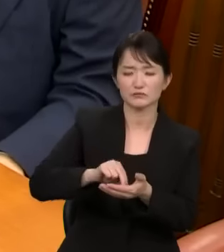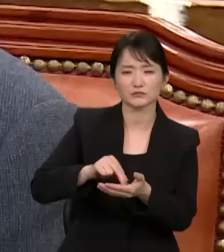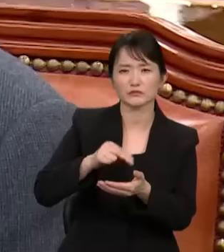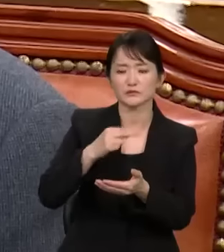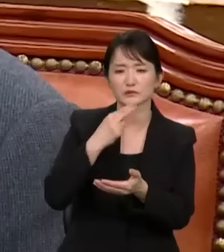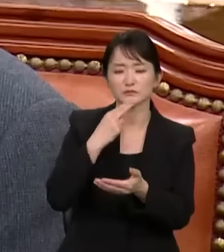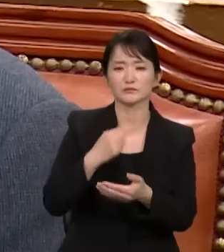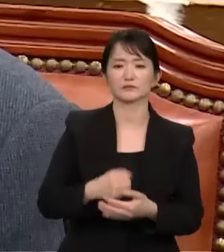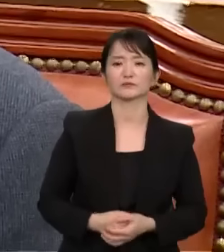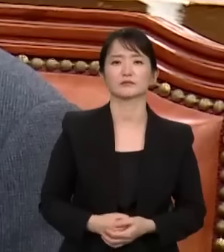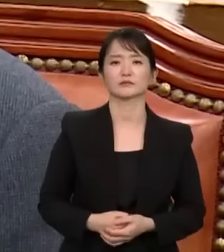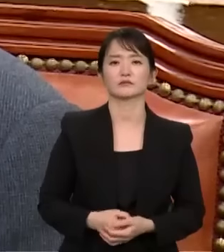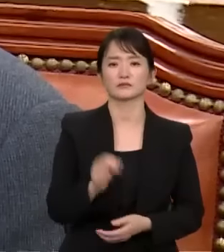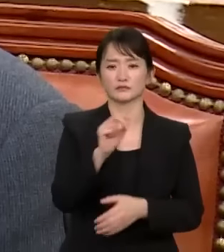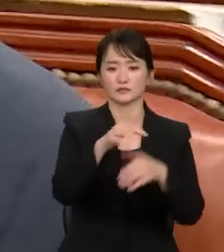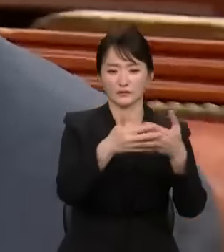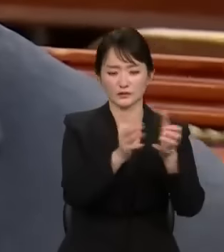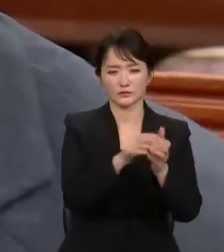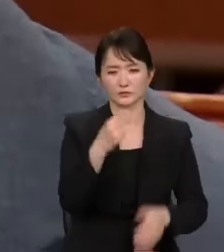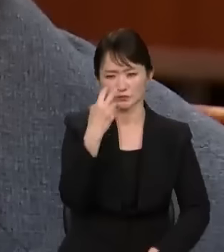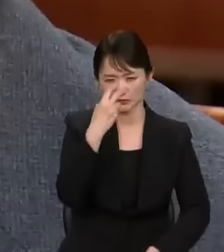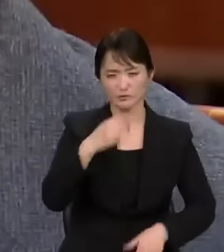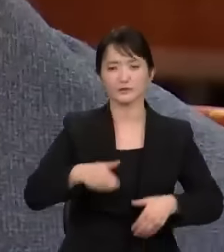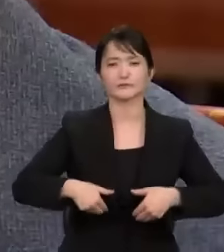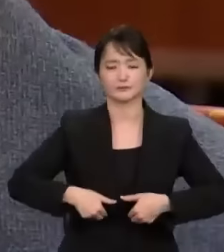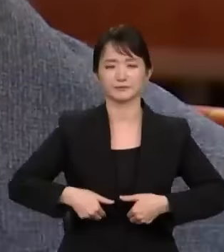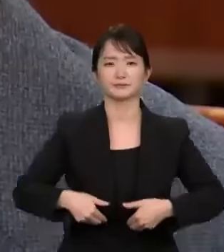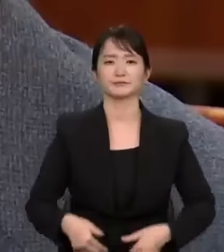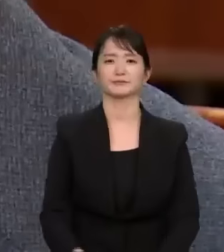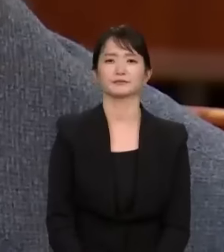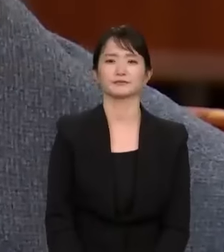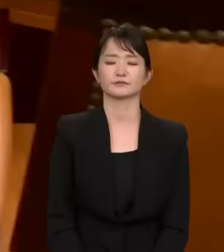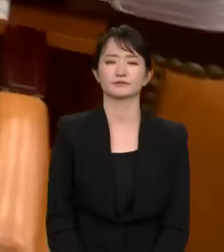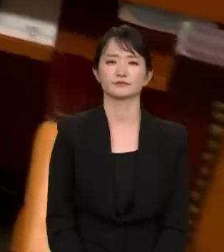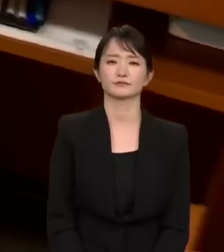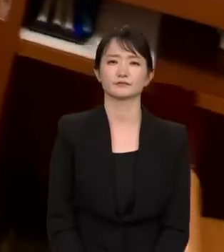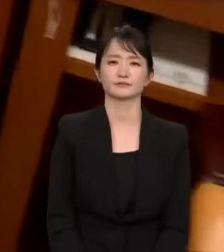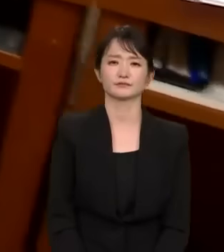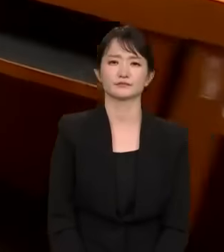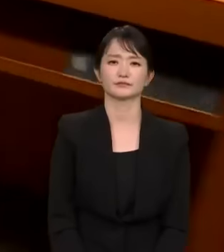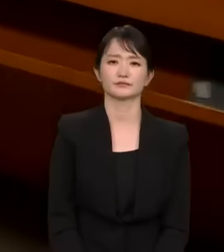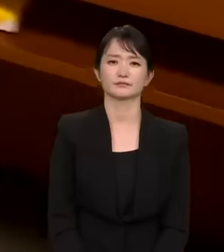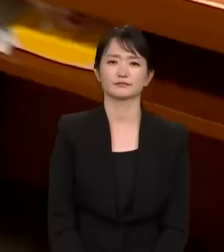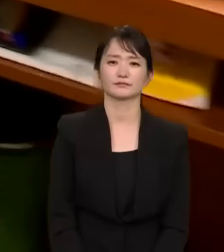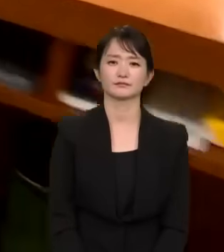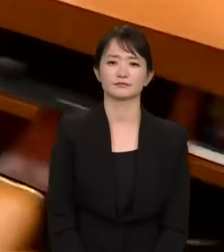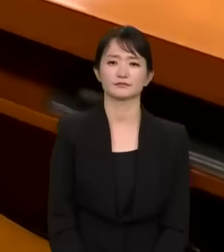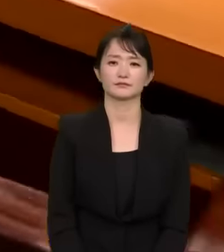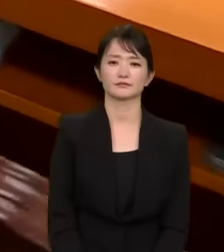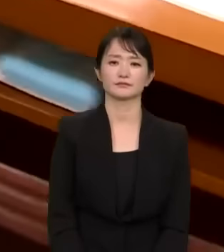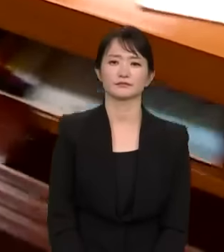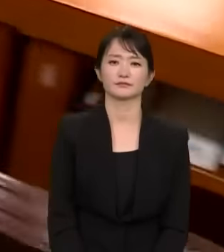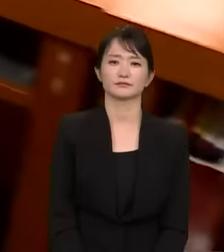야당은 수사가 필요한 사안이라고 지적했습니다 JTBC 임예현